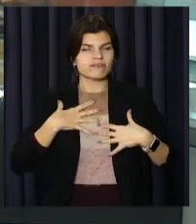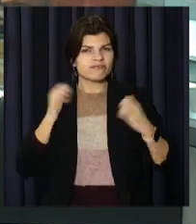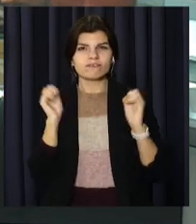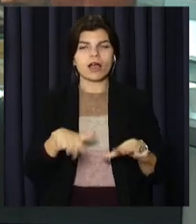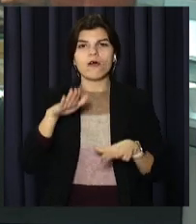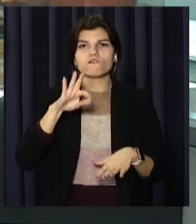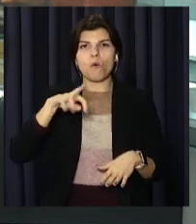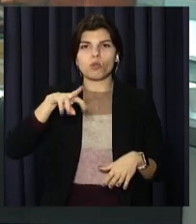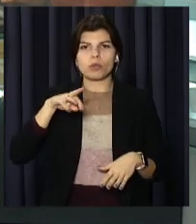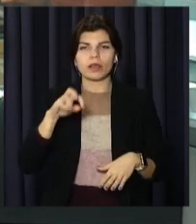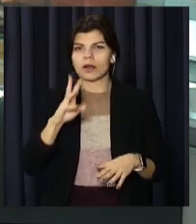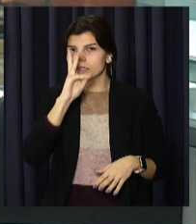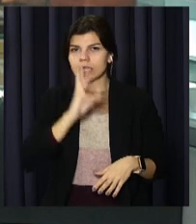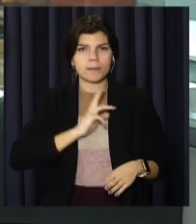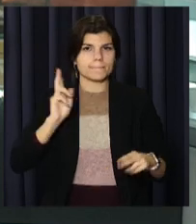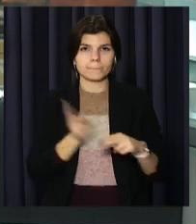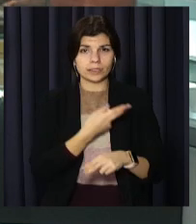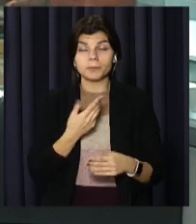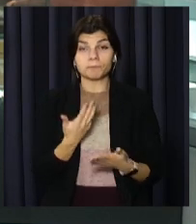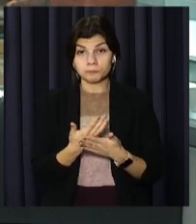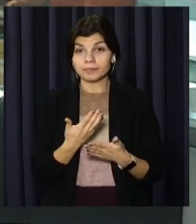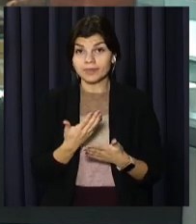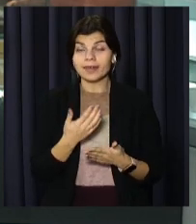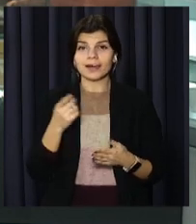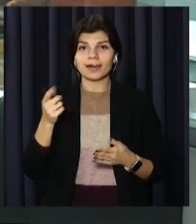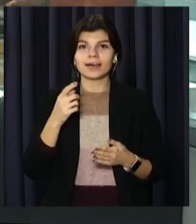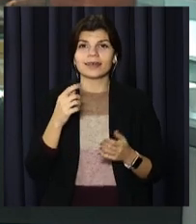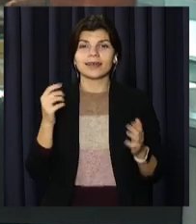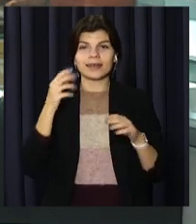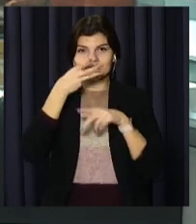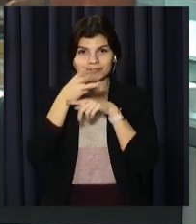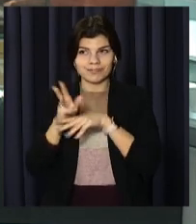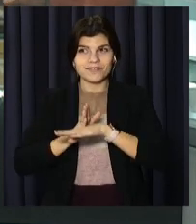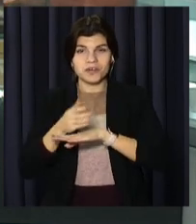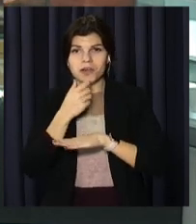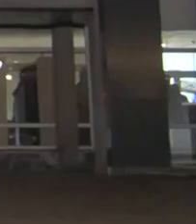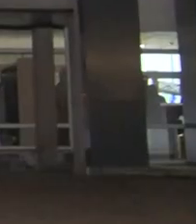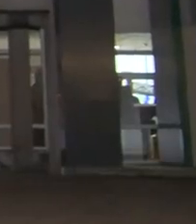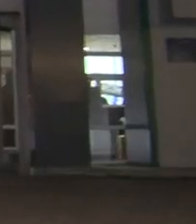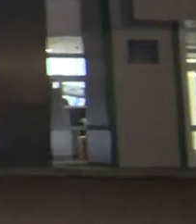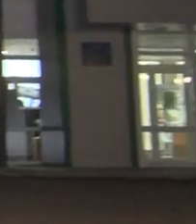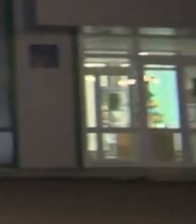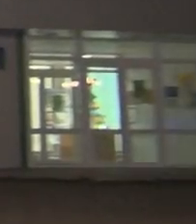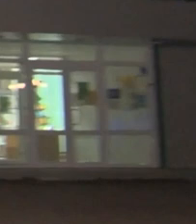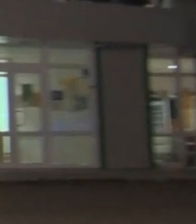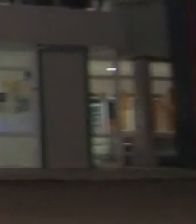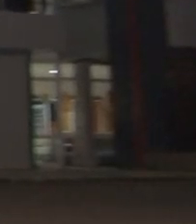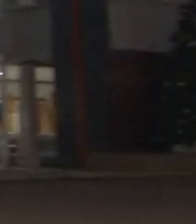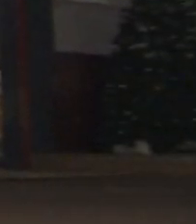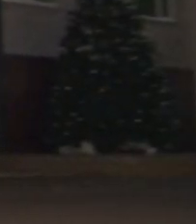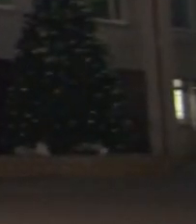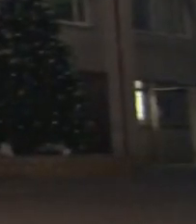волонтерка з досвідом Надія Таршин. На творчий вечір завітала її знімальна група «Відкритого». З нагоди Дня ЗСУ